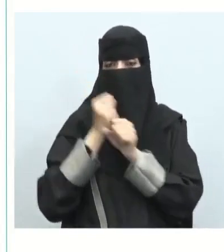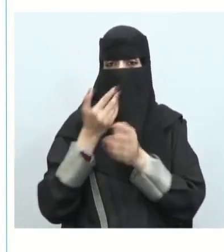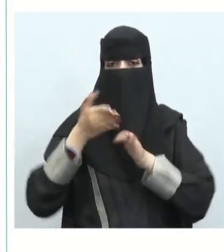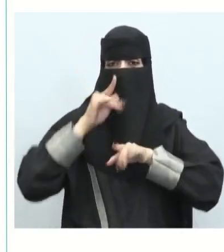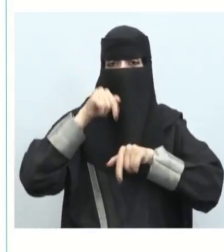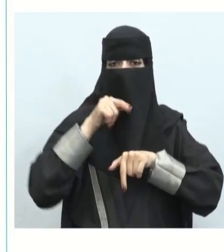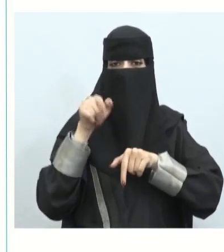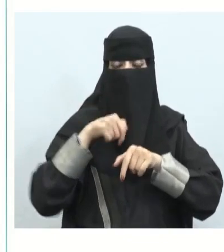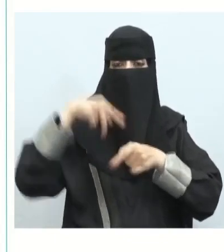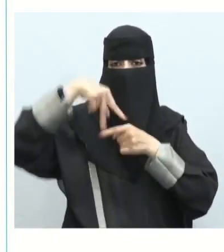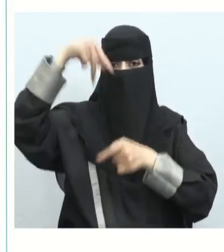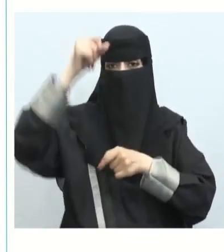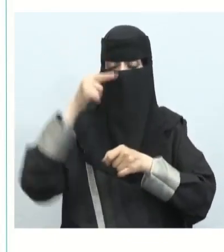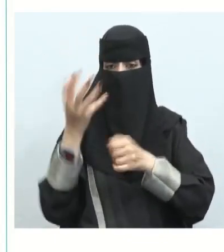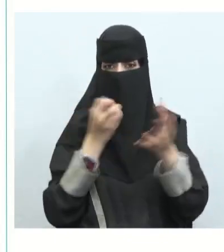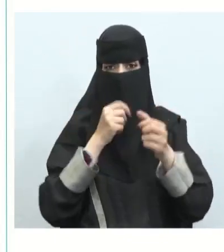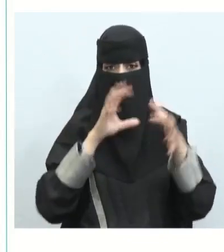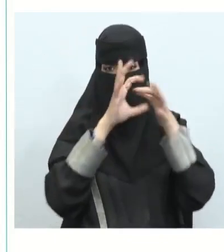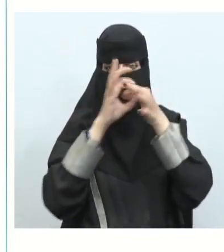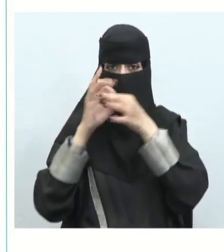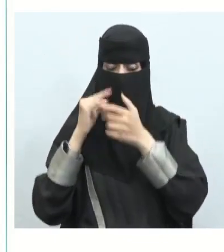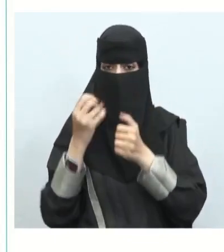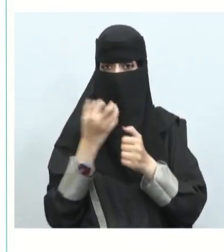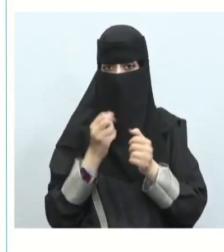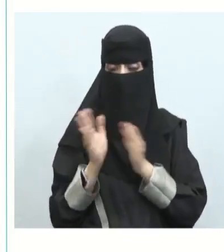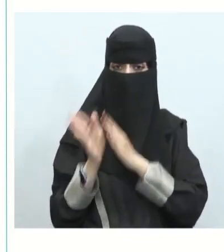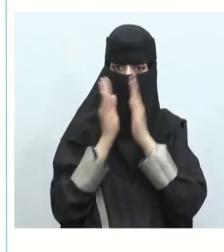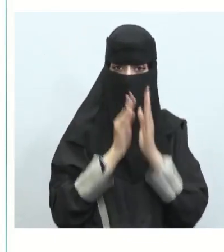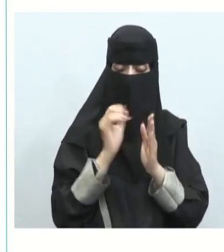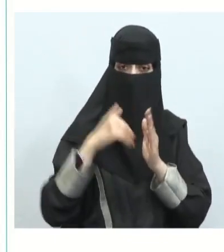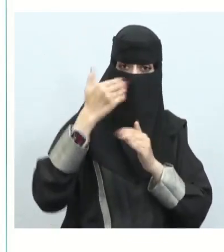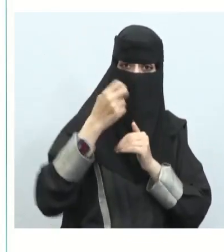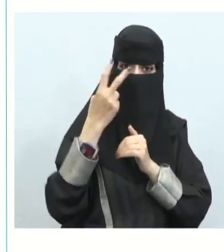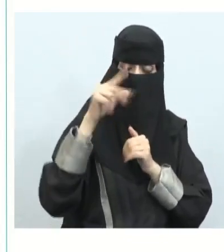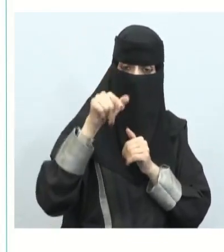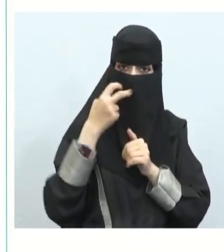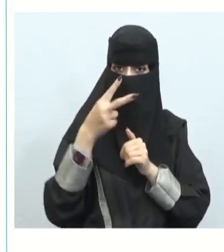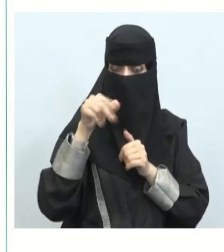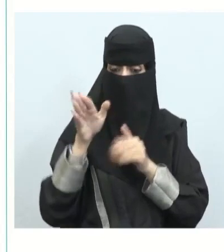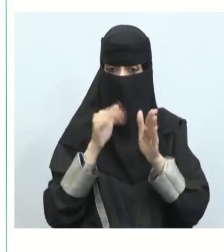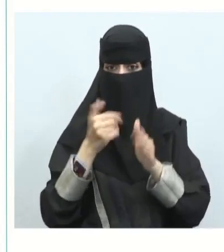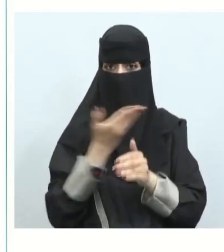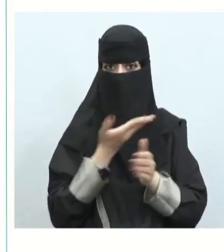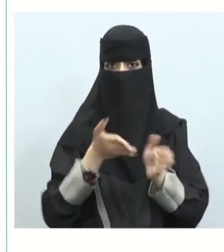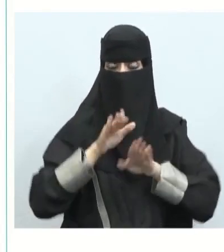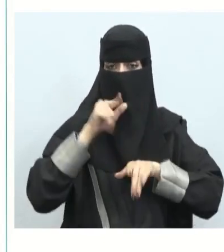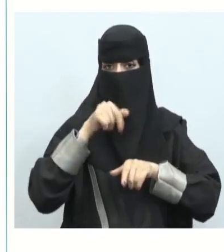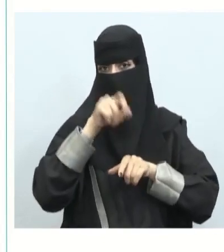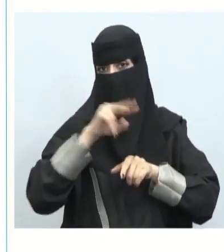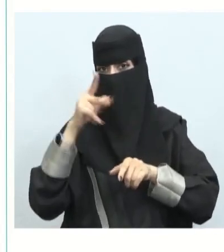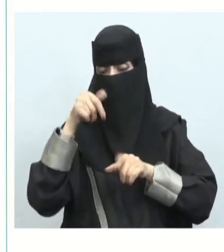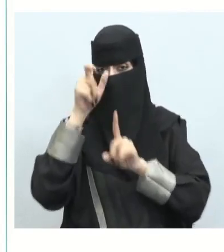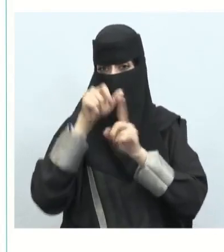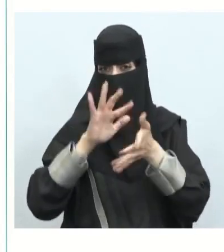ابراهام ماسلو بناء على ان احتياجات متسلسله يشبع الاولى نق الثانيه هنا يرى ان هنالك حاجه تؤثر فيه اكثر من غيرها بعض